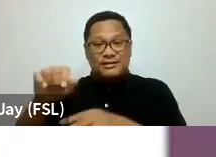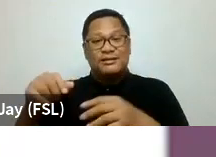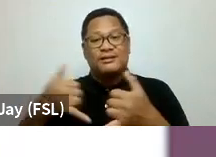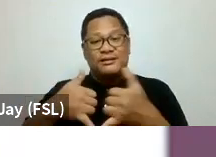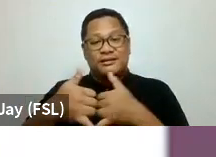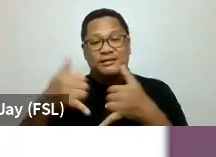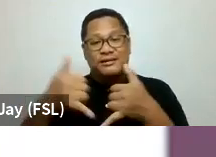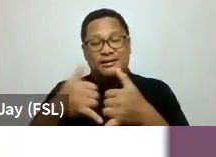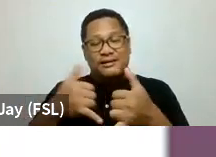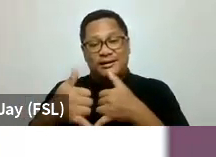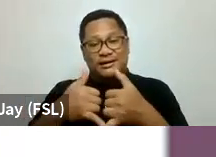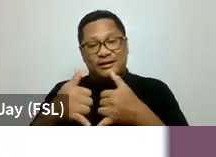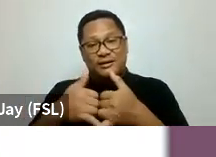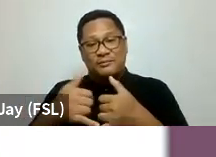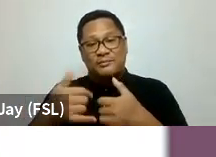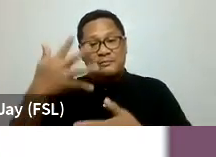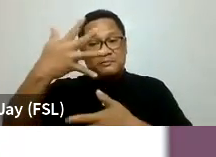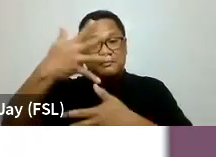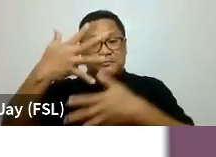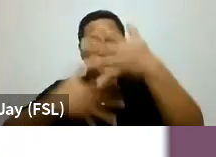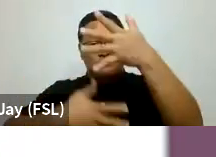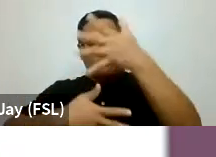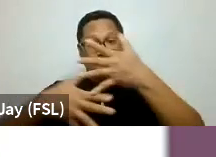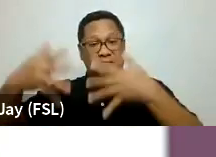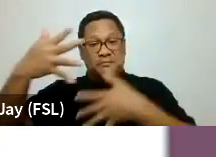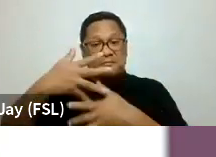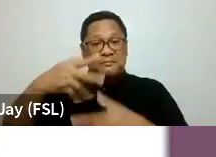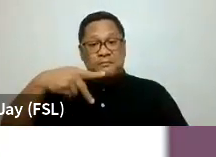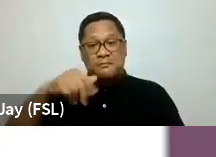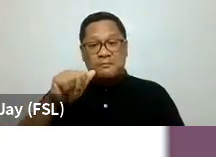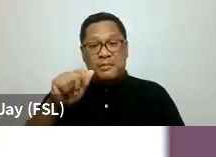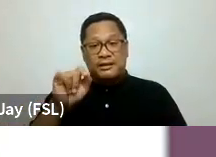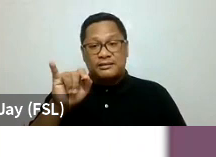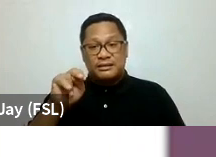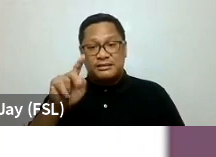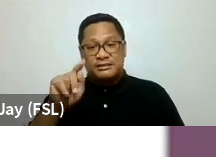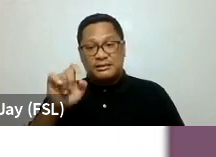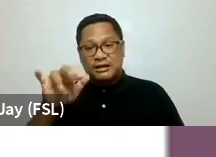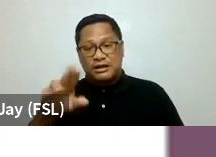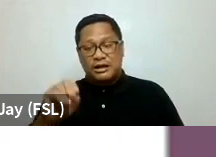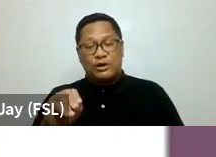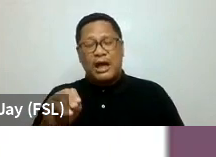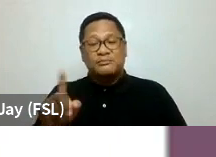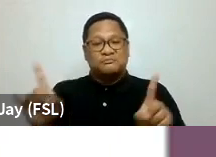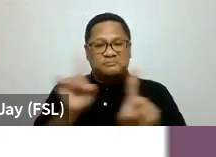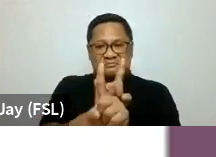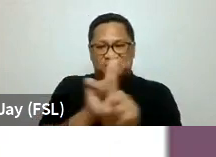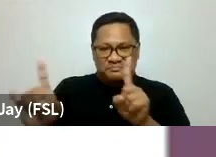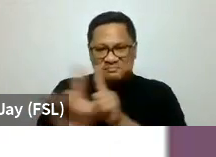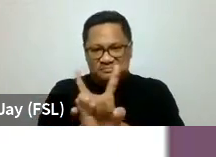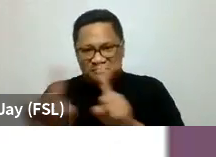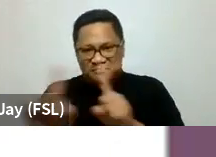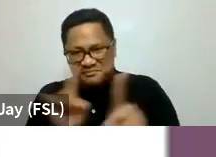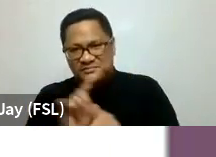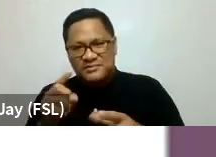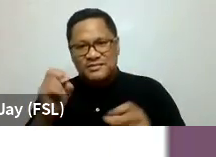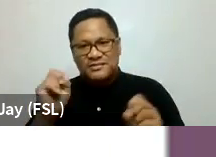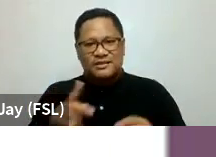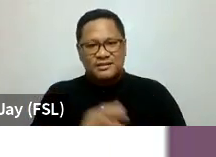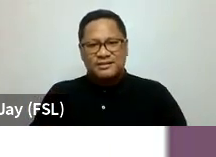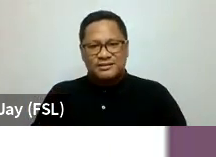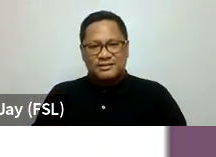Isa na namang masayang Homie Pan-situation ngayong umaga. Ang bahagi ito ay inihatid sa inyo ng Homie Instant. Muna itong